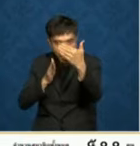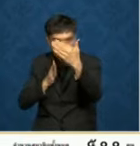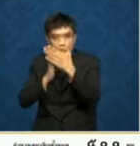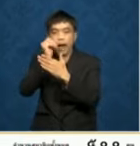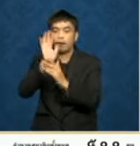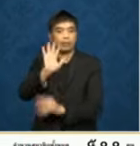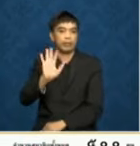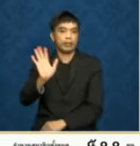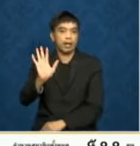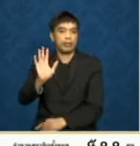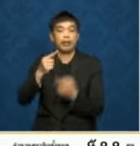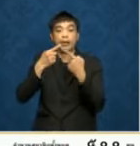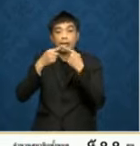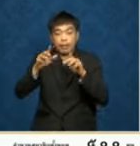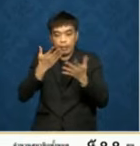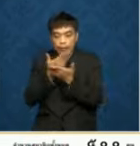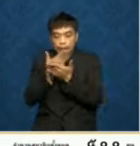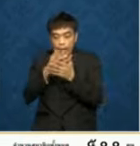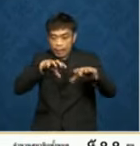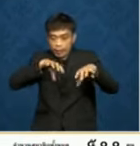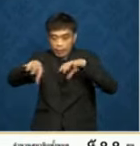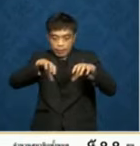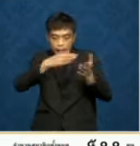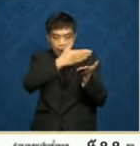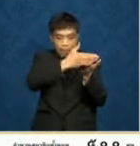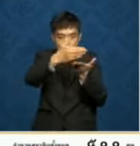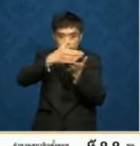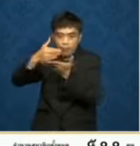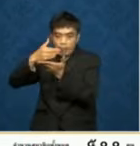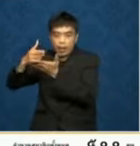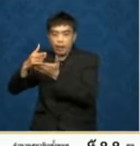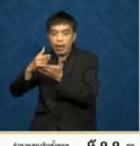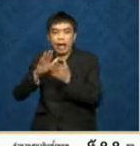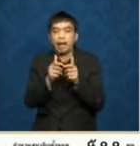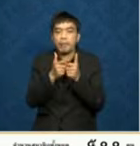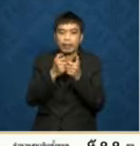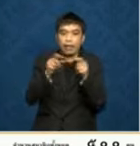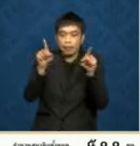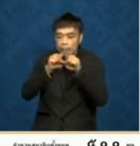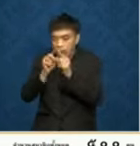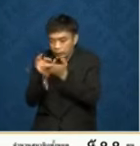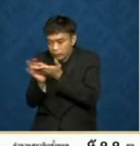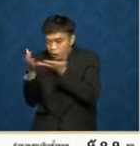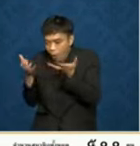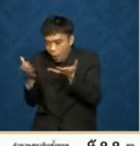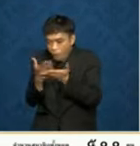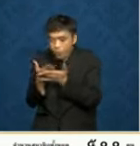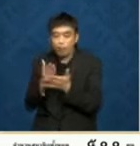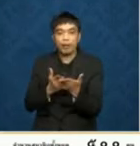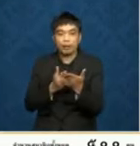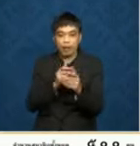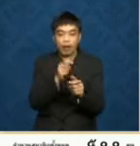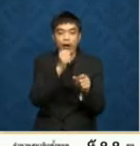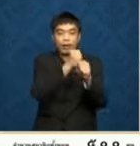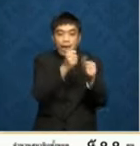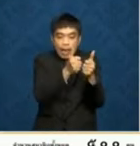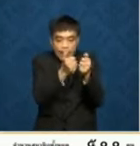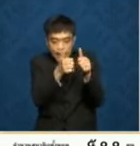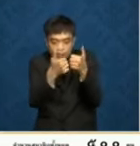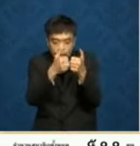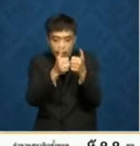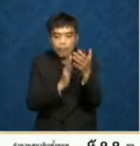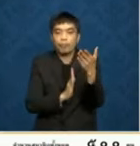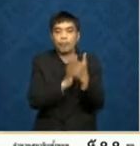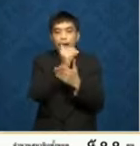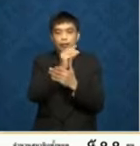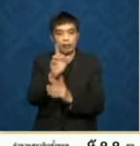เพระการจดสันงบประมาณ มไม่ใช่การเลนเกม Pay to Win แบบแกนารกครับทุ่งเงิซื้อของไปยัไงก็ชนะ แต่มนเปรีย